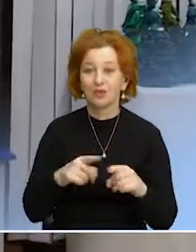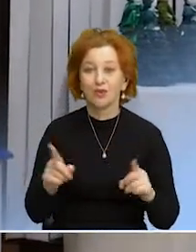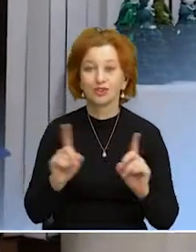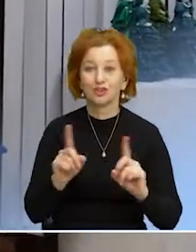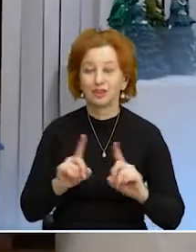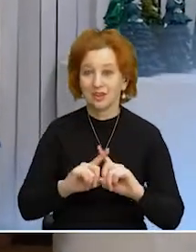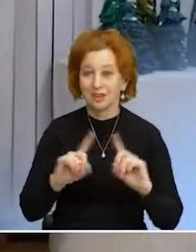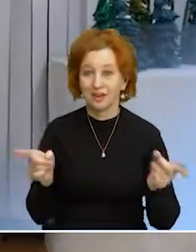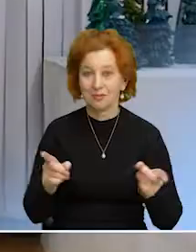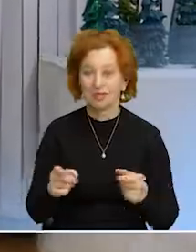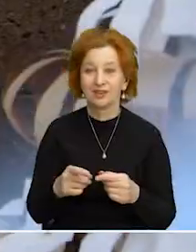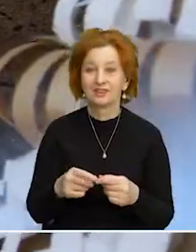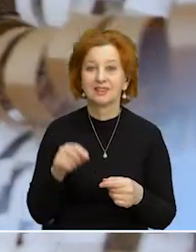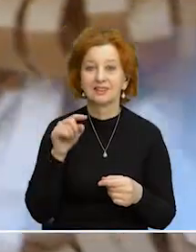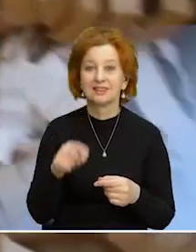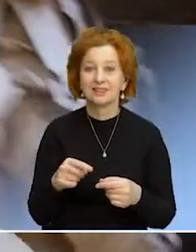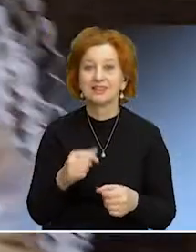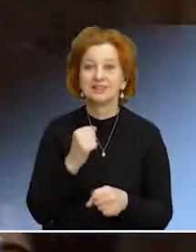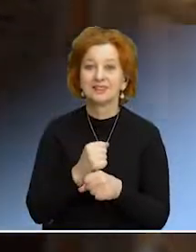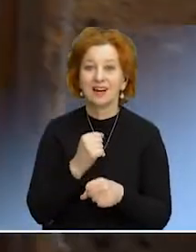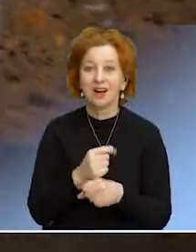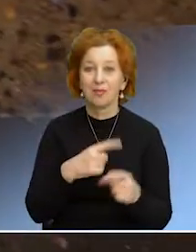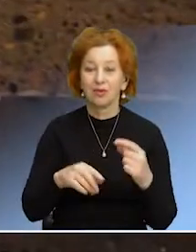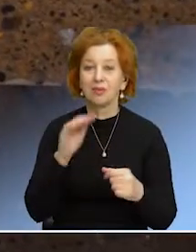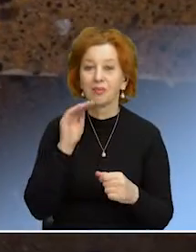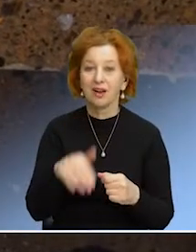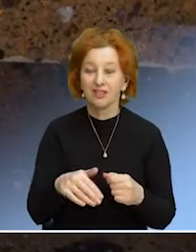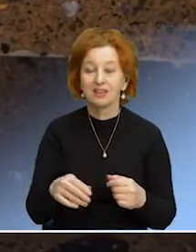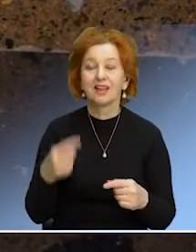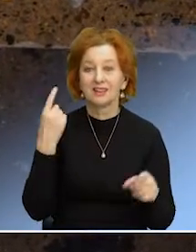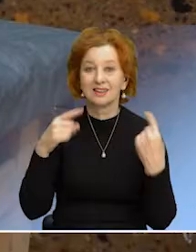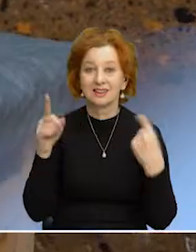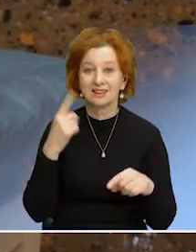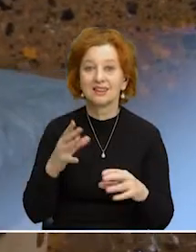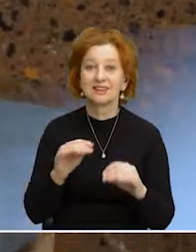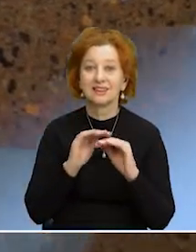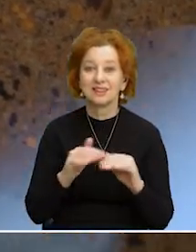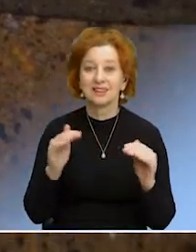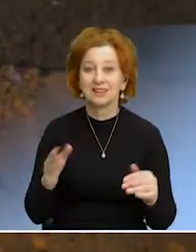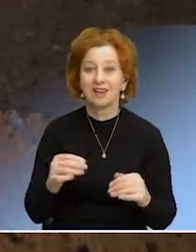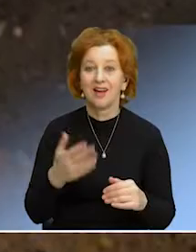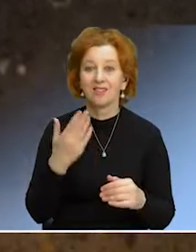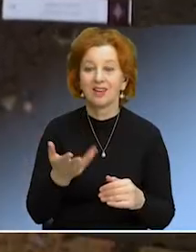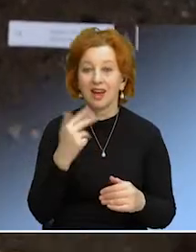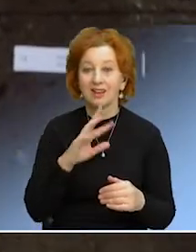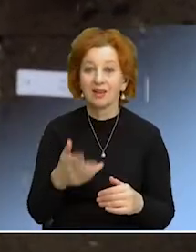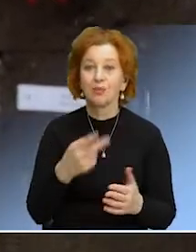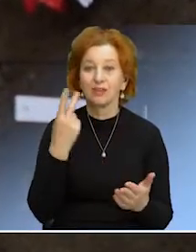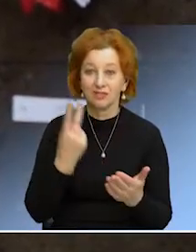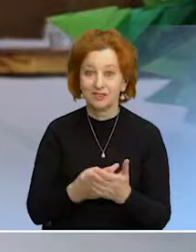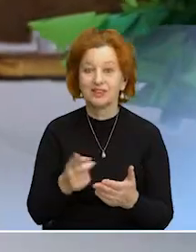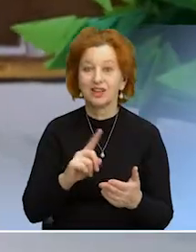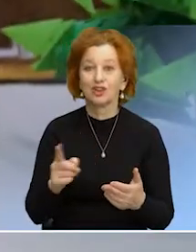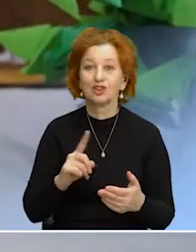здесь чем-то необычным. Здесь есть работы и профессиональных дизайнеров, и любителей. Вот вы когда-нибудь